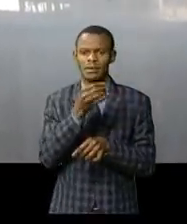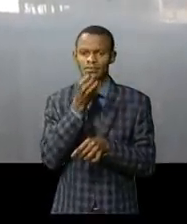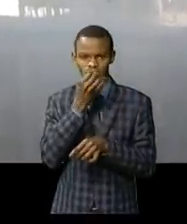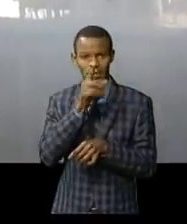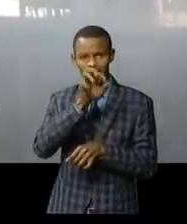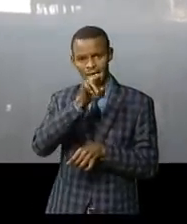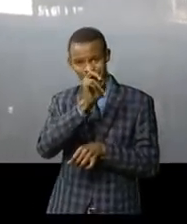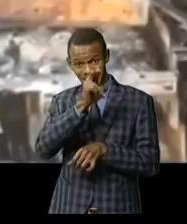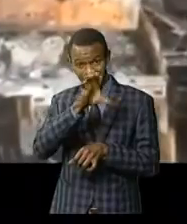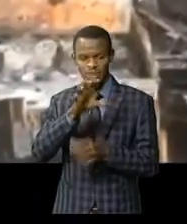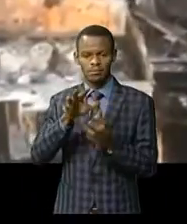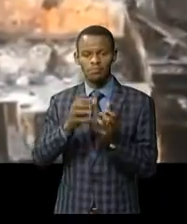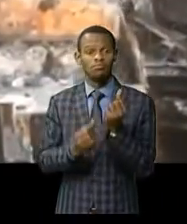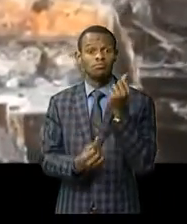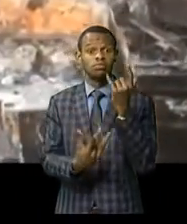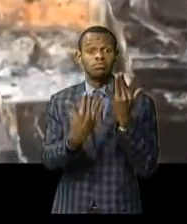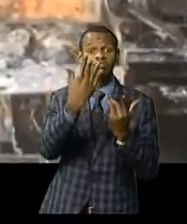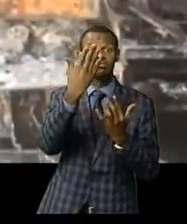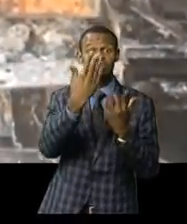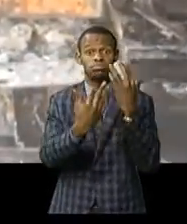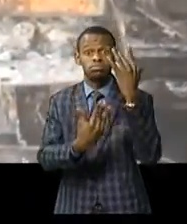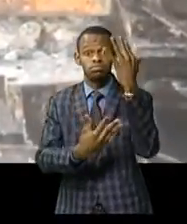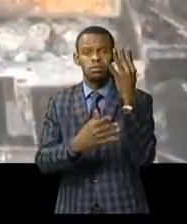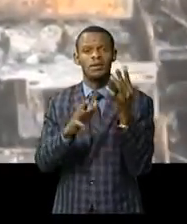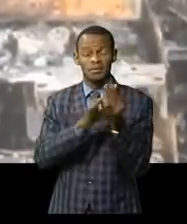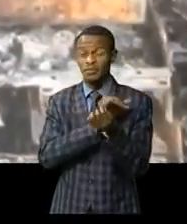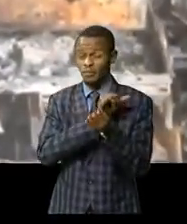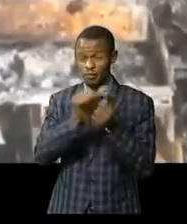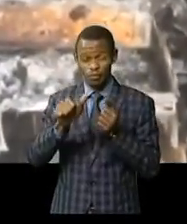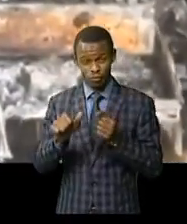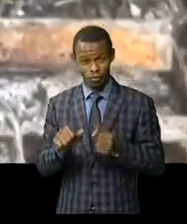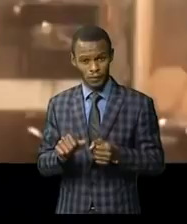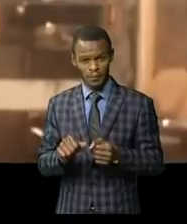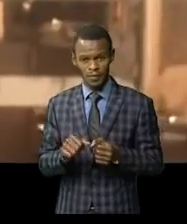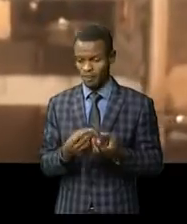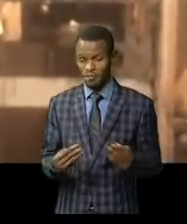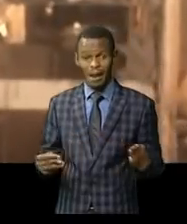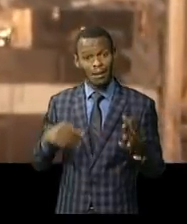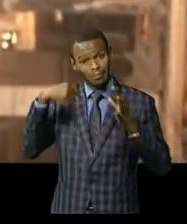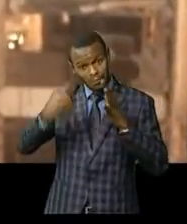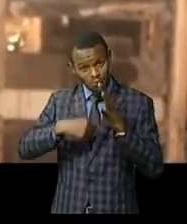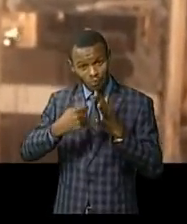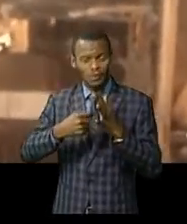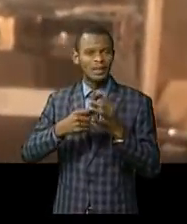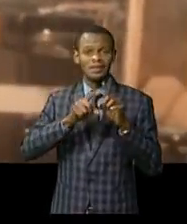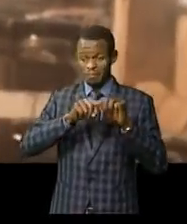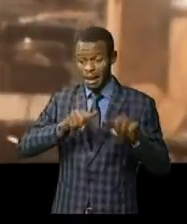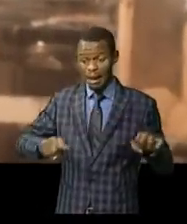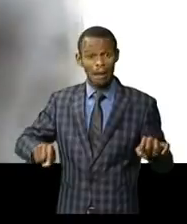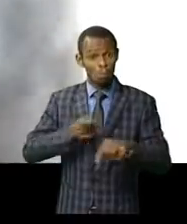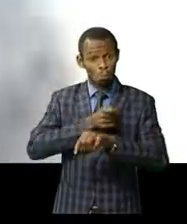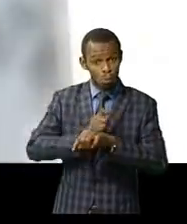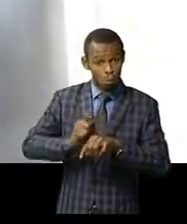poste est réduite au silence. Tous les matériels de haute et basse fréquence sont réduits en cendres. Le bureau administratif et le